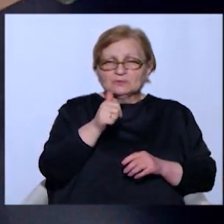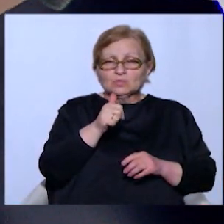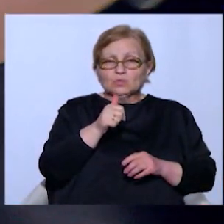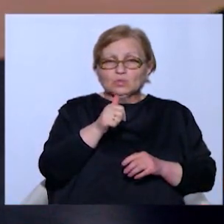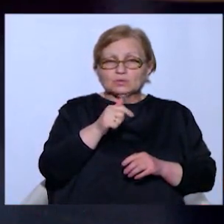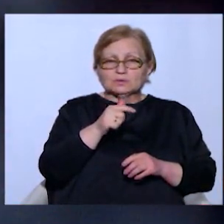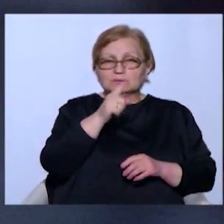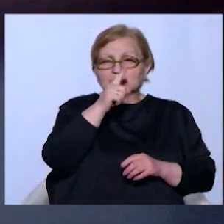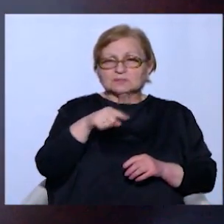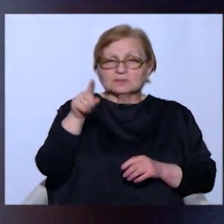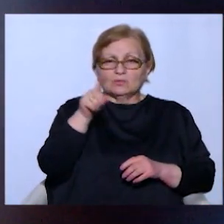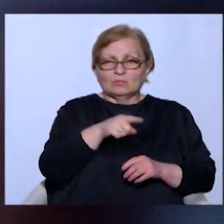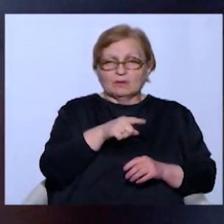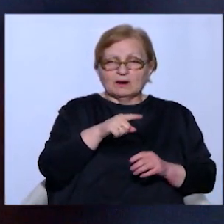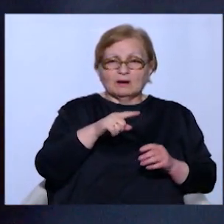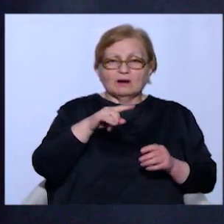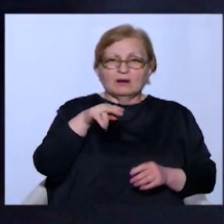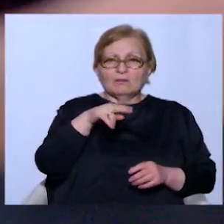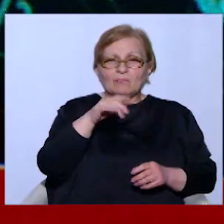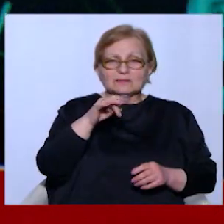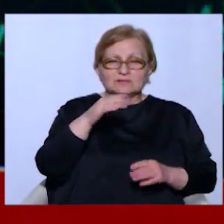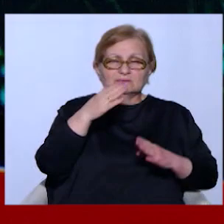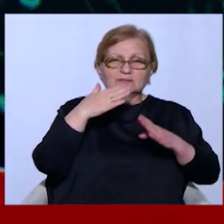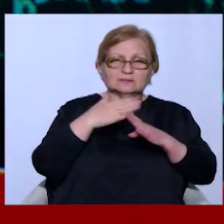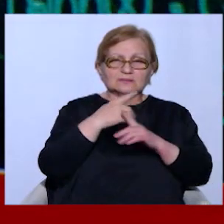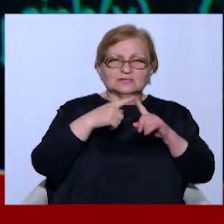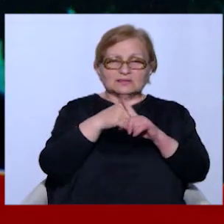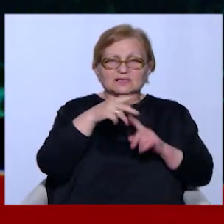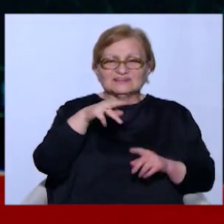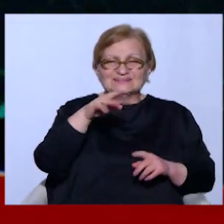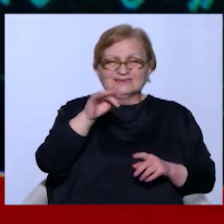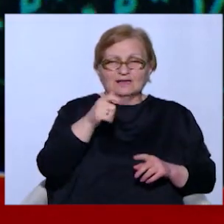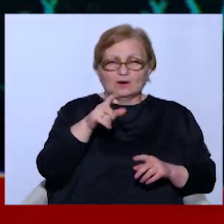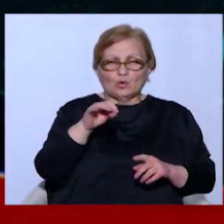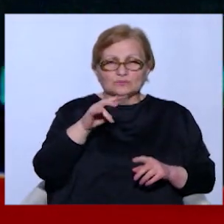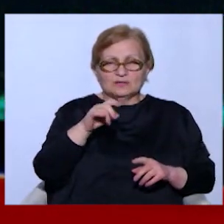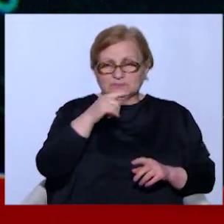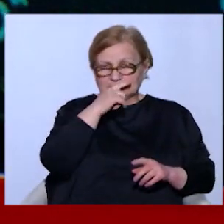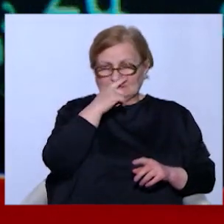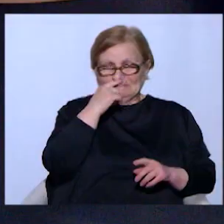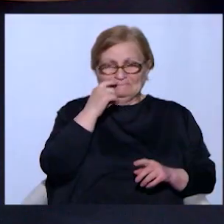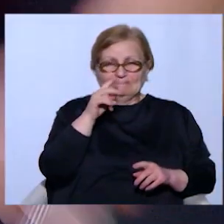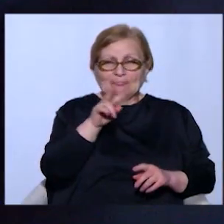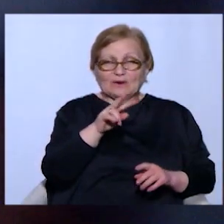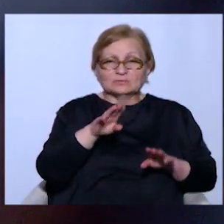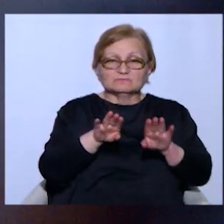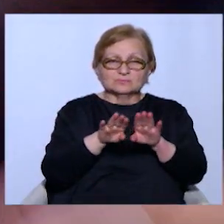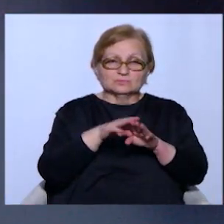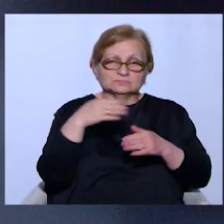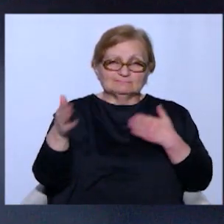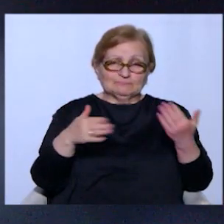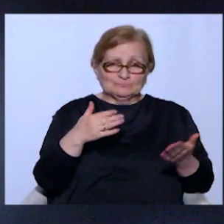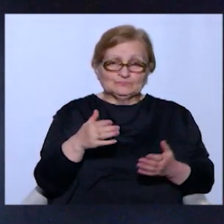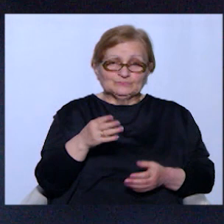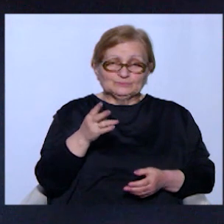იყოფა პარალელოგრამი დიაგონალებით. ის კი ვიცით, რომ პარალელოგრამები ბის დიაგონალები ორტოლ ნაწილად